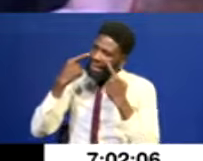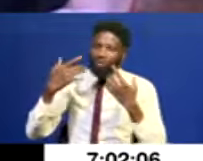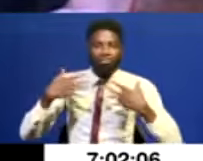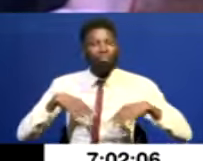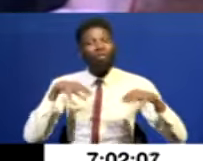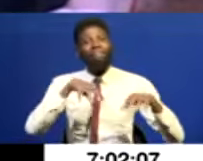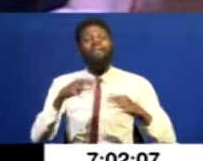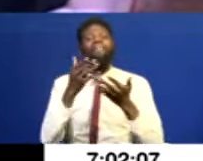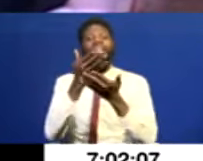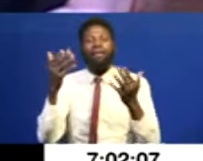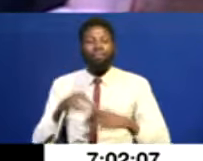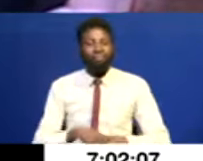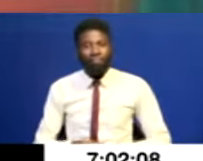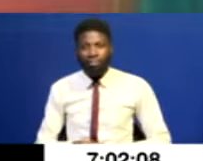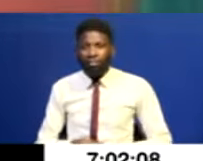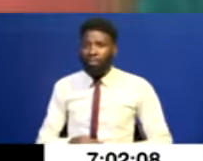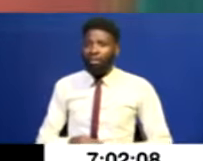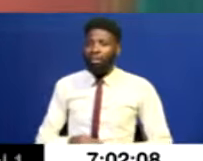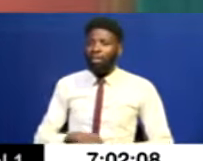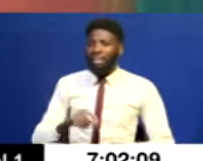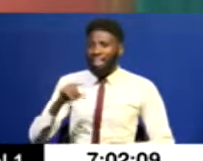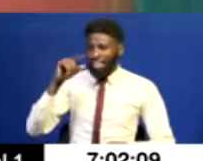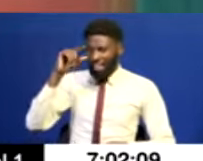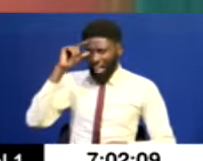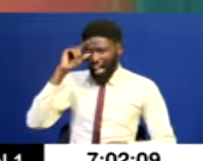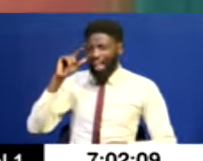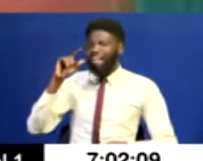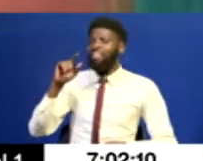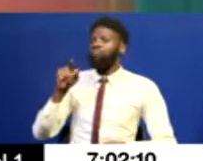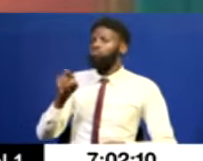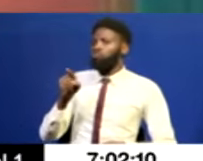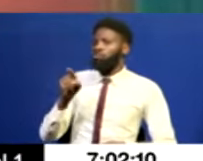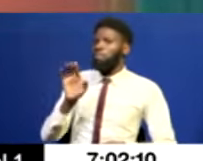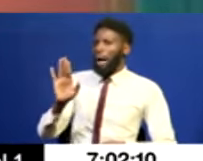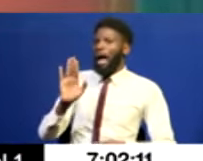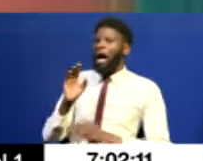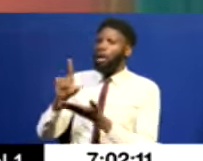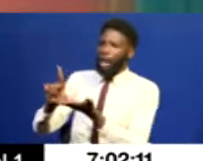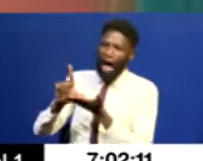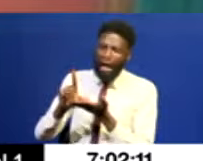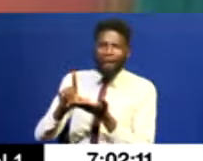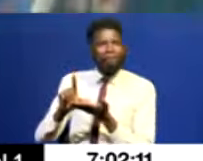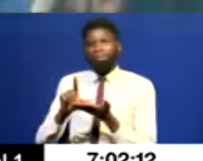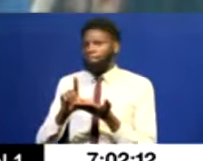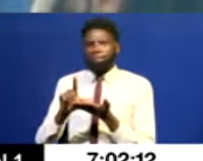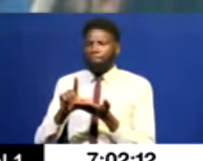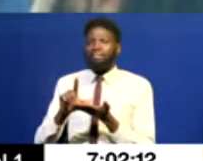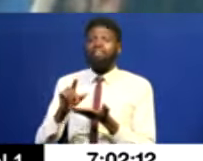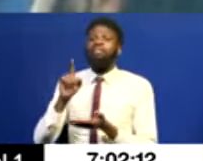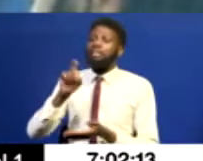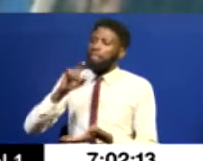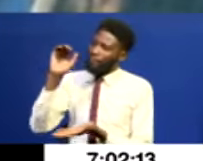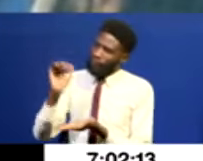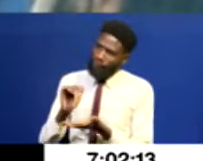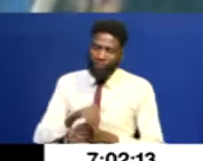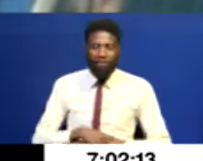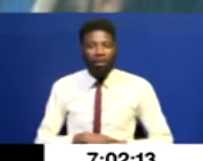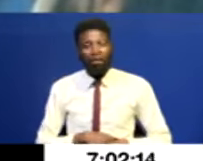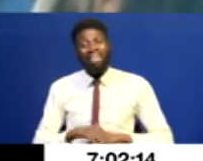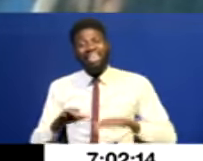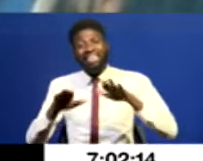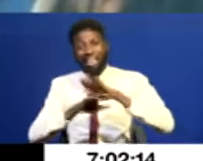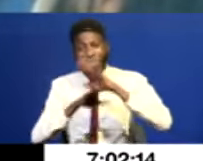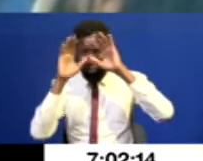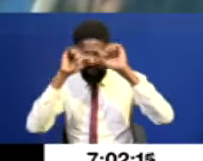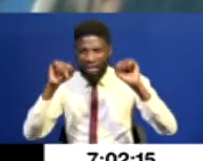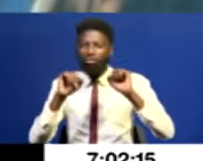yake dhidi ya mikopo kutoka nje. Maoni ya rais iliungwa mkono na naibu wake Rigathi Gachagua na waziri mwenye mamlaka makuu